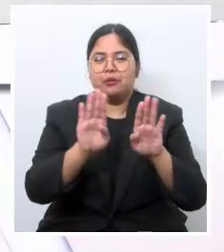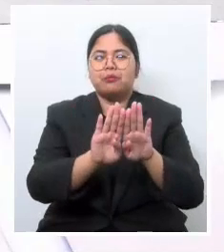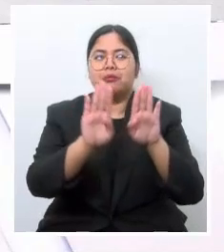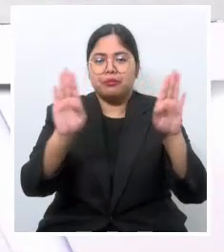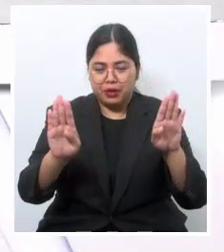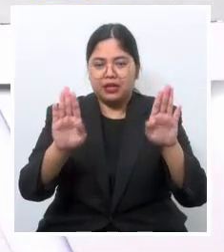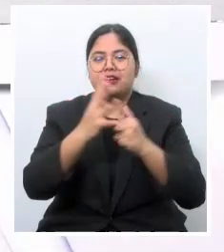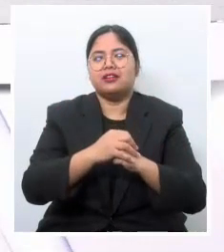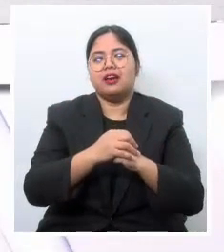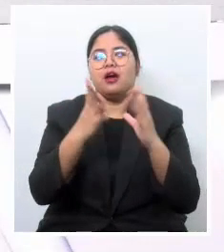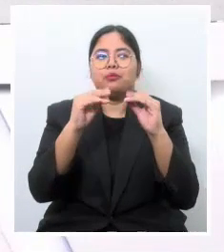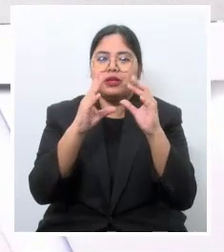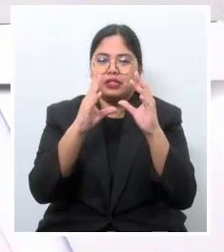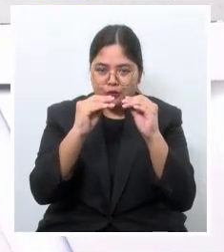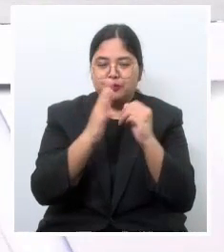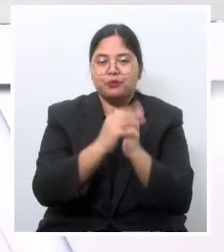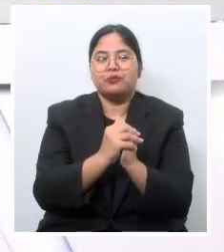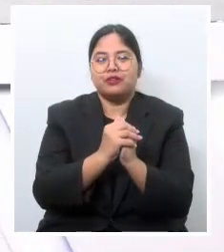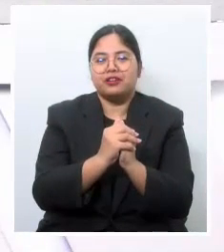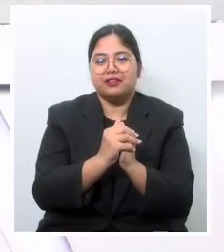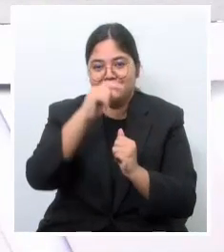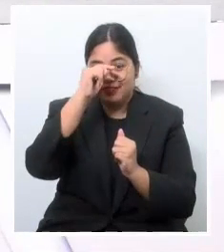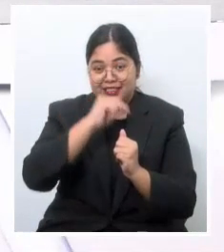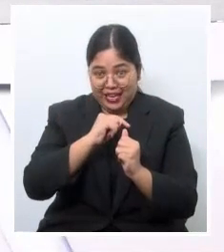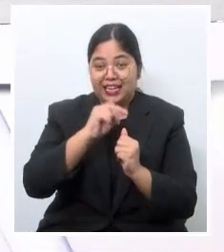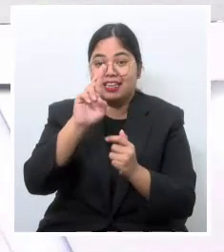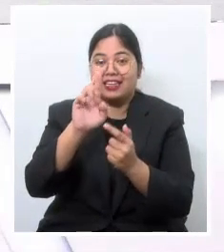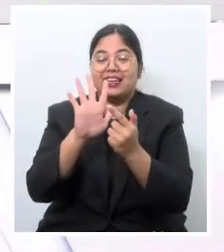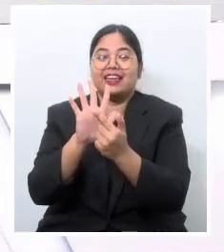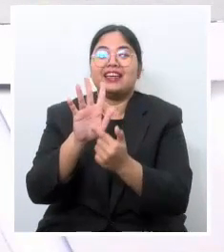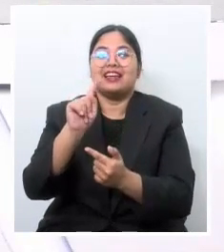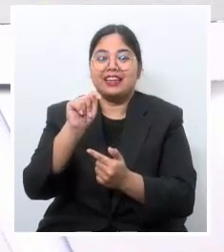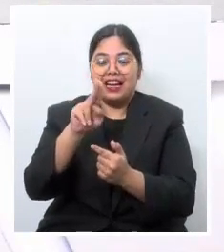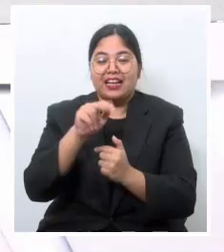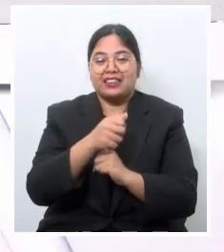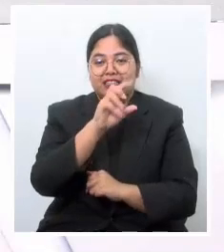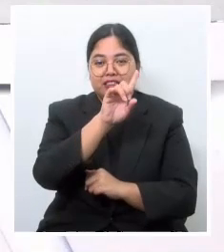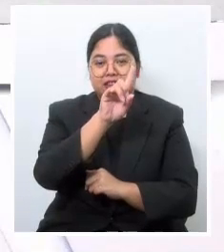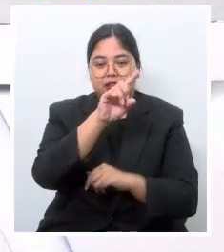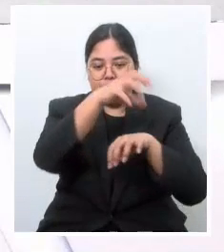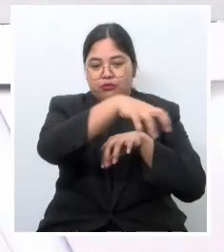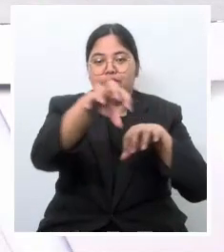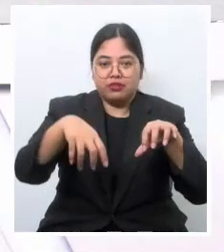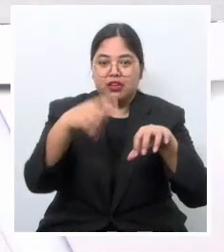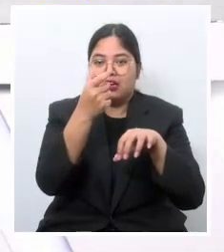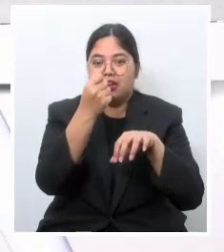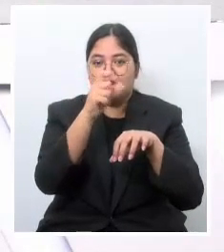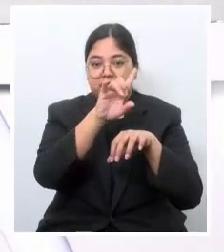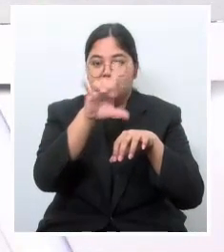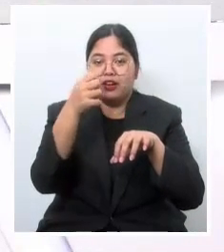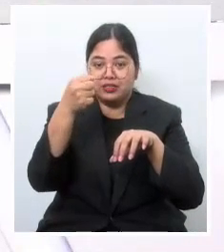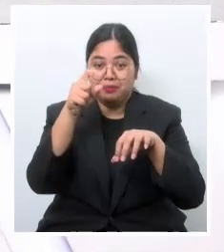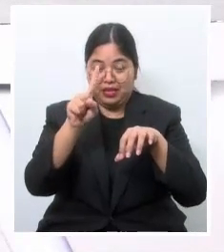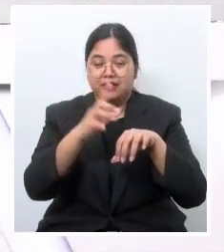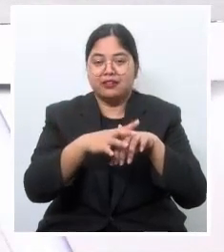สัมมนาผู้บริหารโรงเรียนไทยรัฐวิทยา 111นะคะอ่า 111โรงเรียนเลยที่สวนนงนุชพัทยา